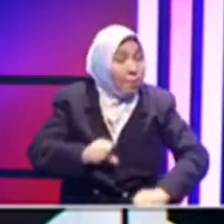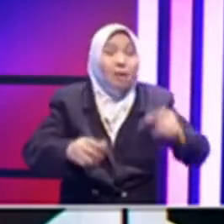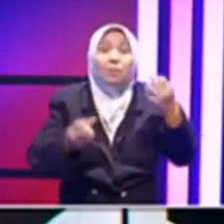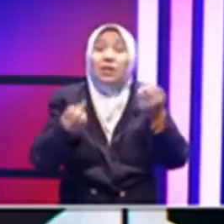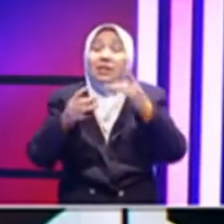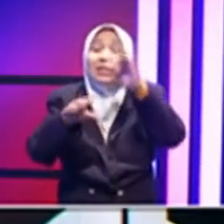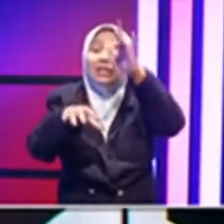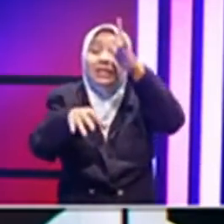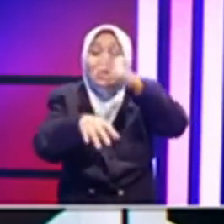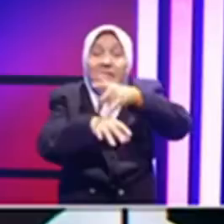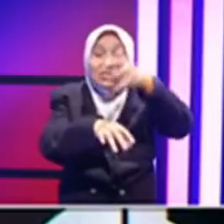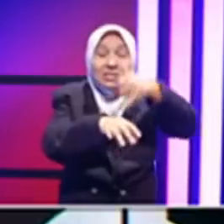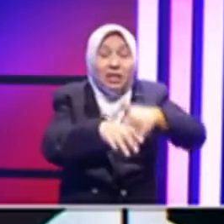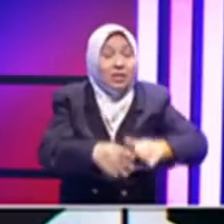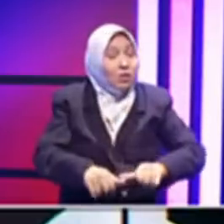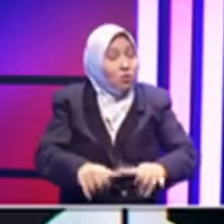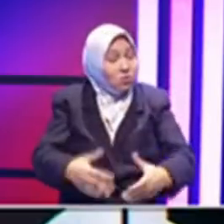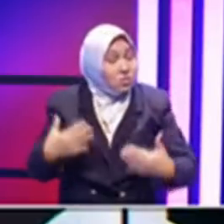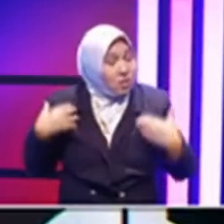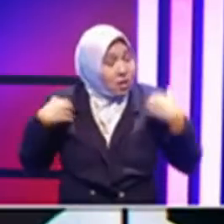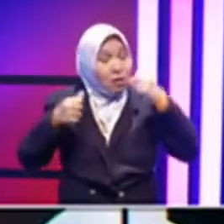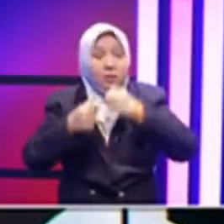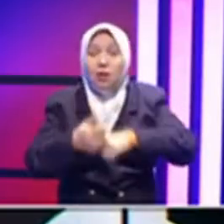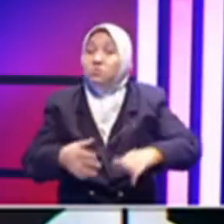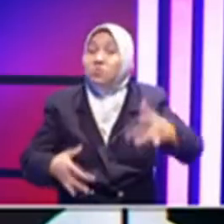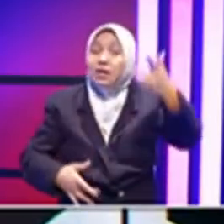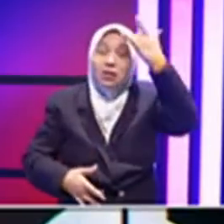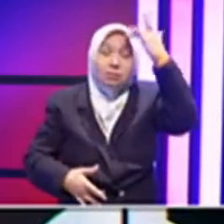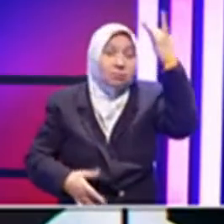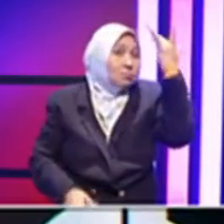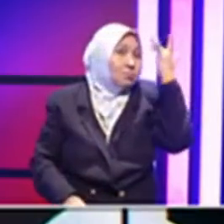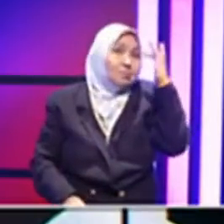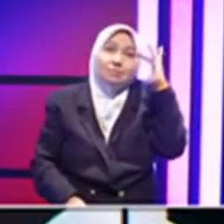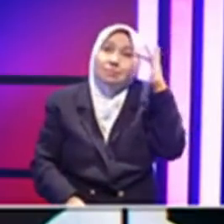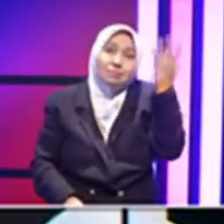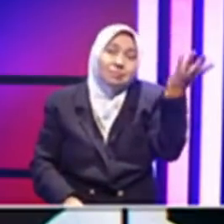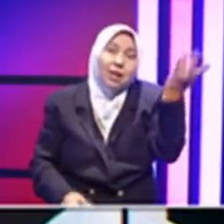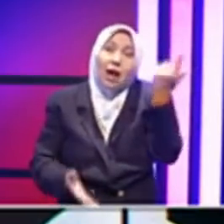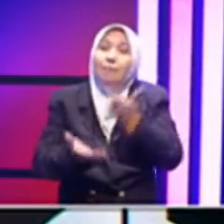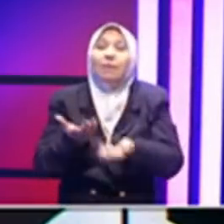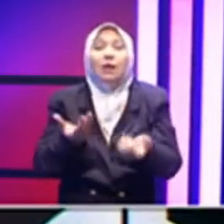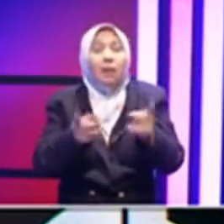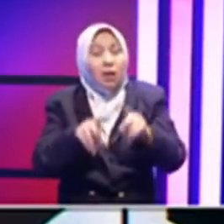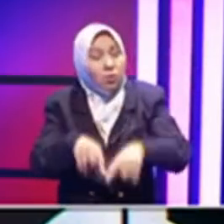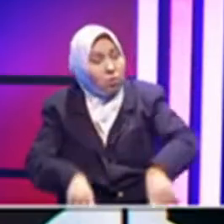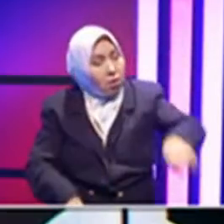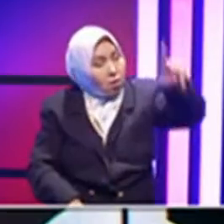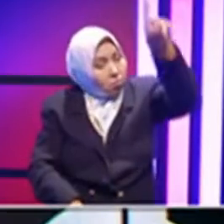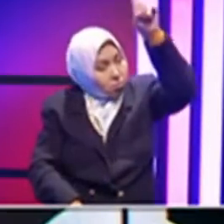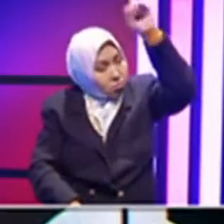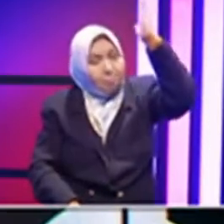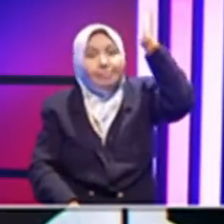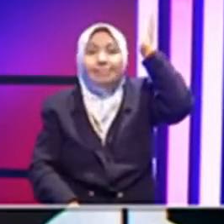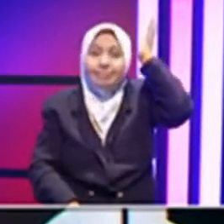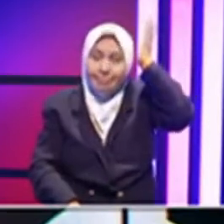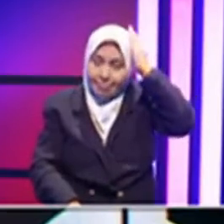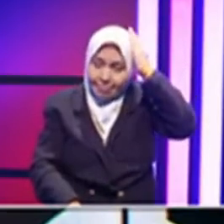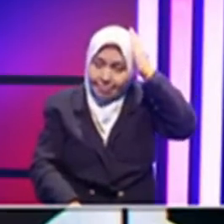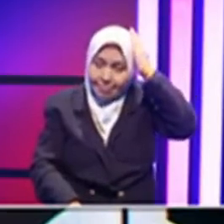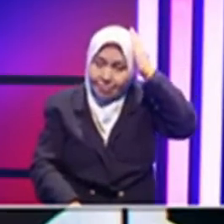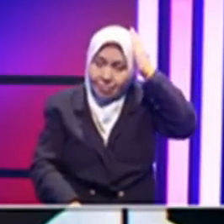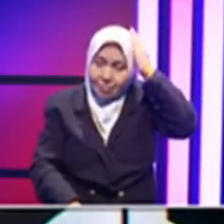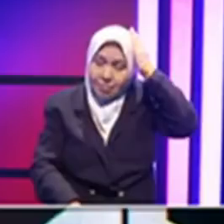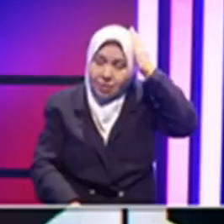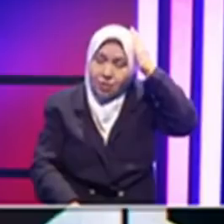kita agar kita terus sihat ataupun sakit, tak tahu. Tetapi apakah yang berlaku? Allah tahu. Wa indana kitabun